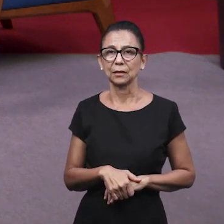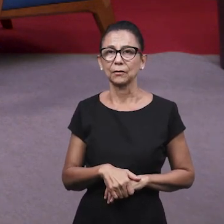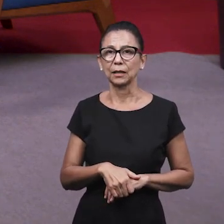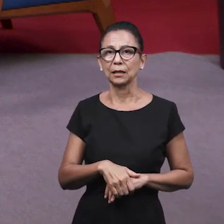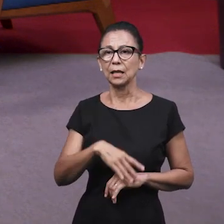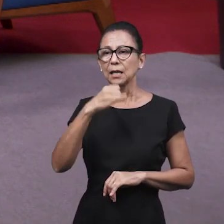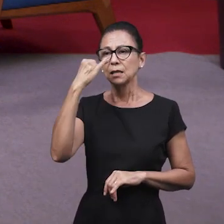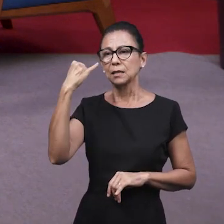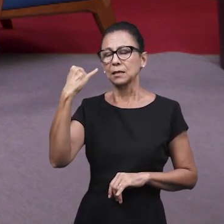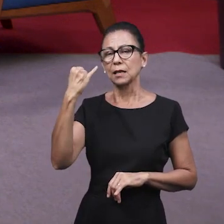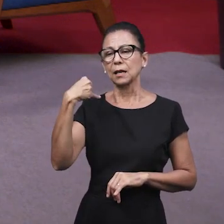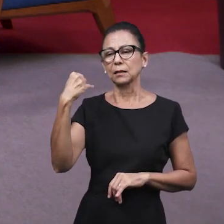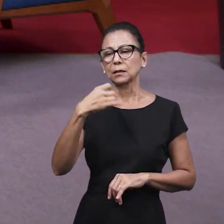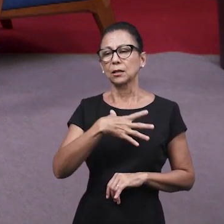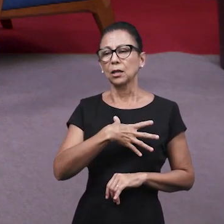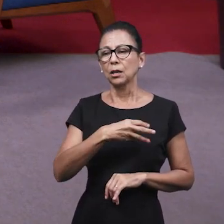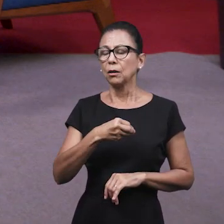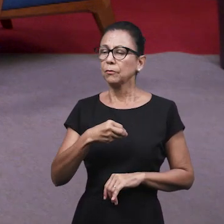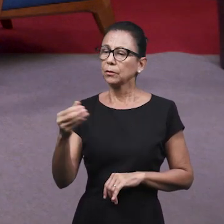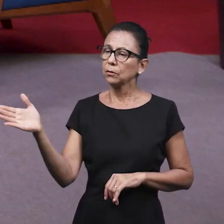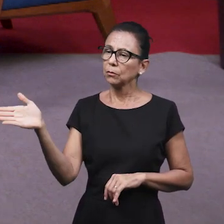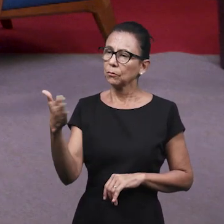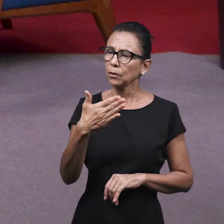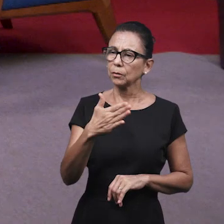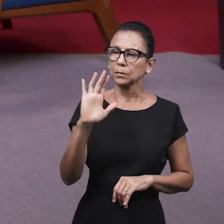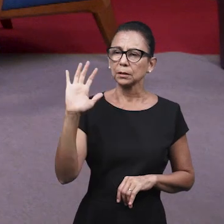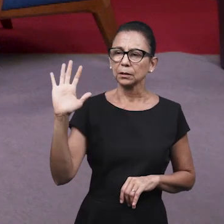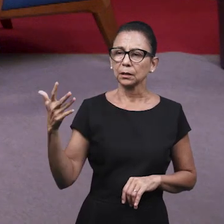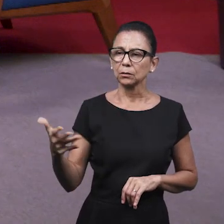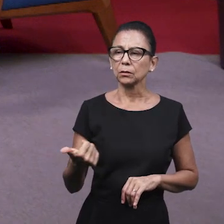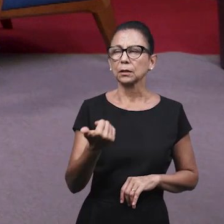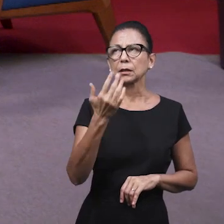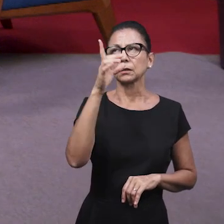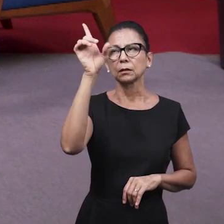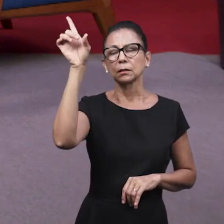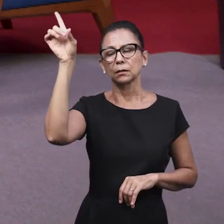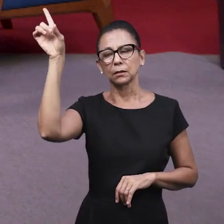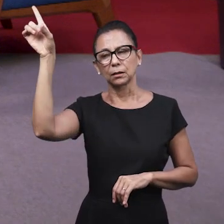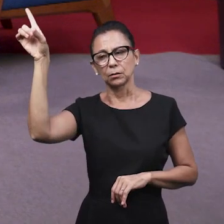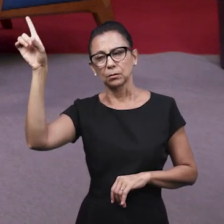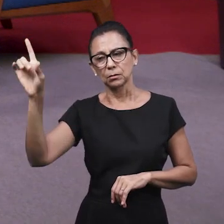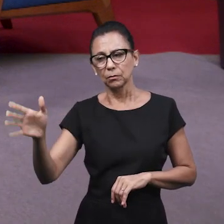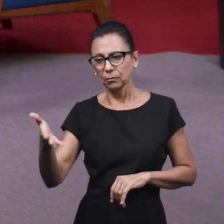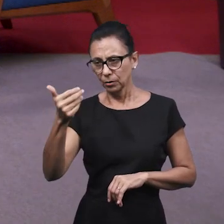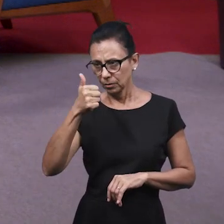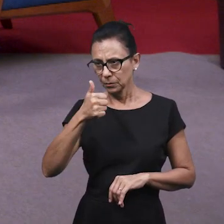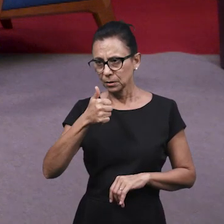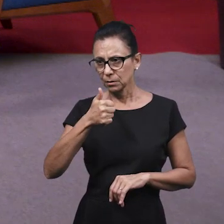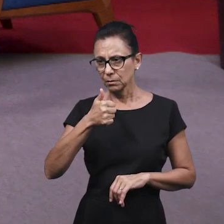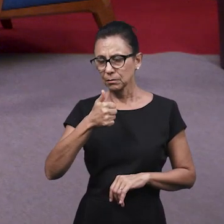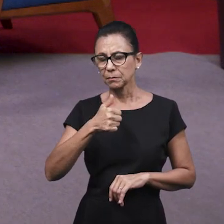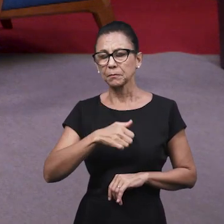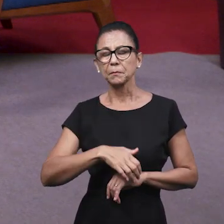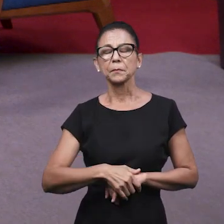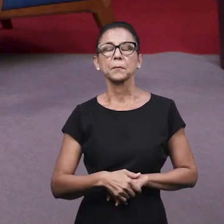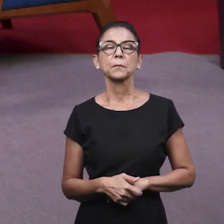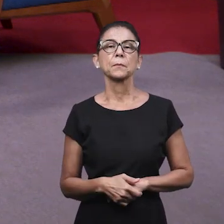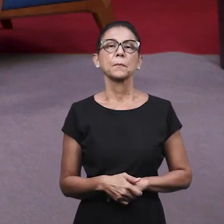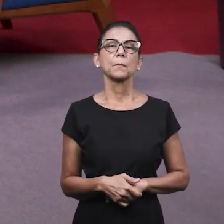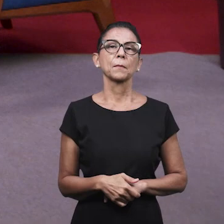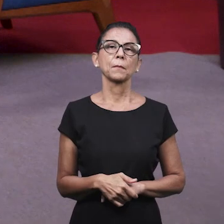Et on a soit, et donc cette expression est glorieuse, n'est-ce pas? Allons-y adorer.